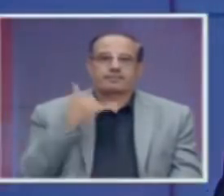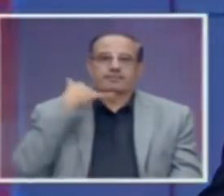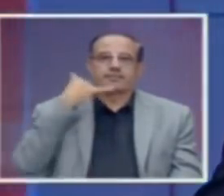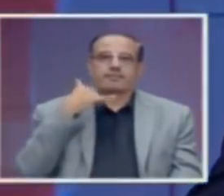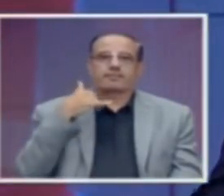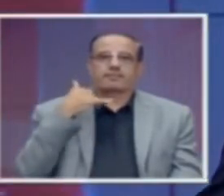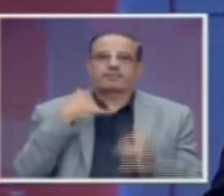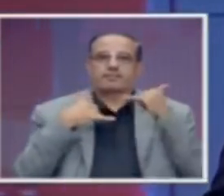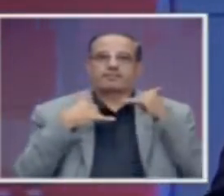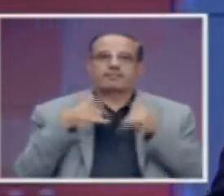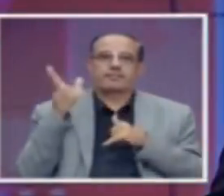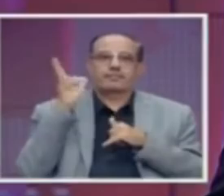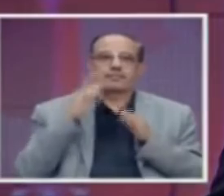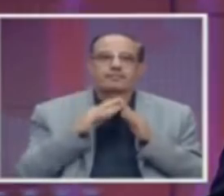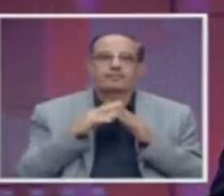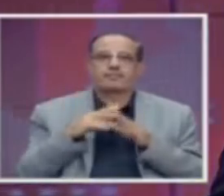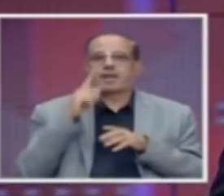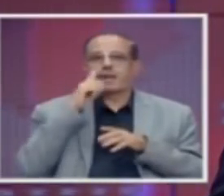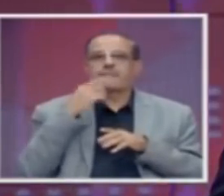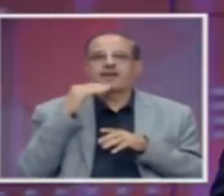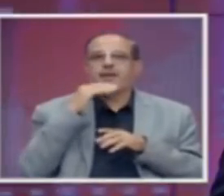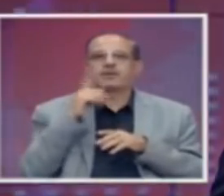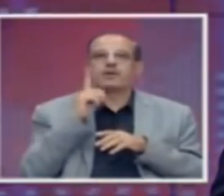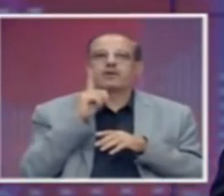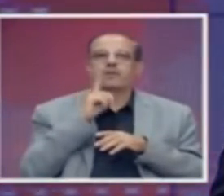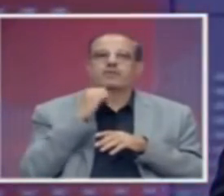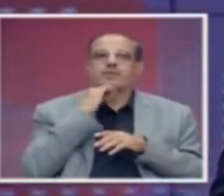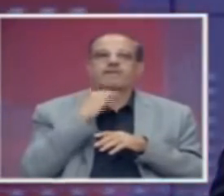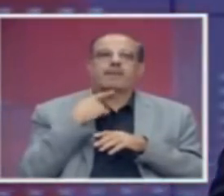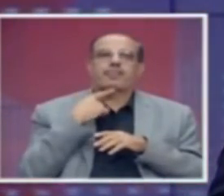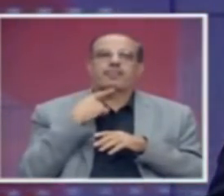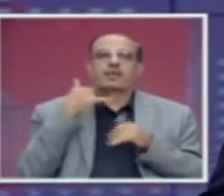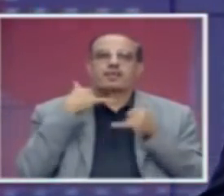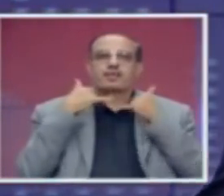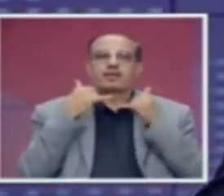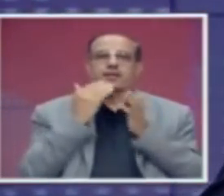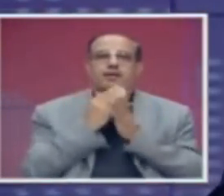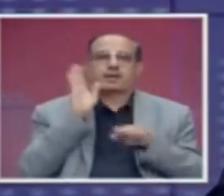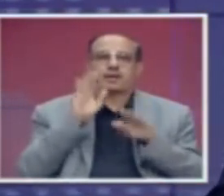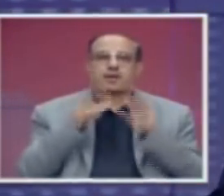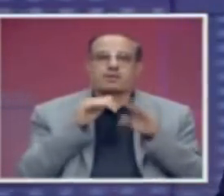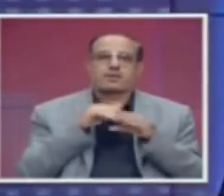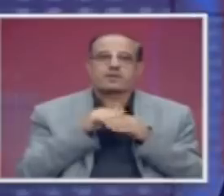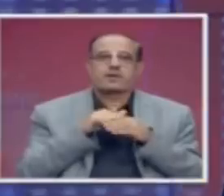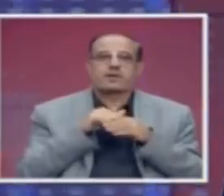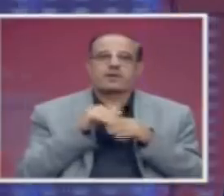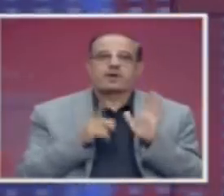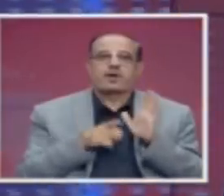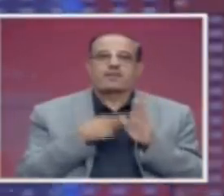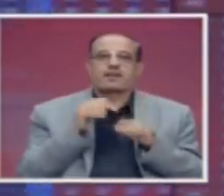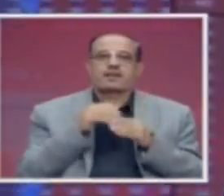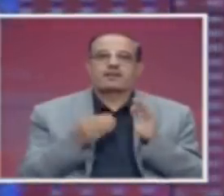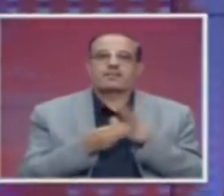لمزيد من المتابعة ينضم إلينا هاتفيا مراسل أخبار مصر في النمسا مصطفى عبد الله. مرحبا بك مصطفى، لو تضعنا في إجراءات